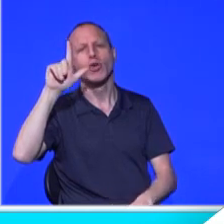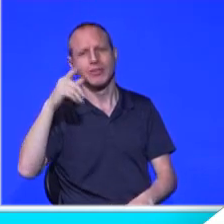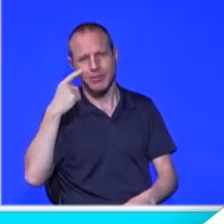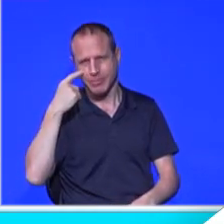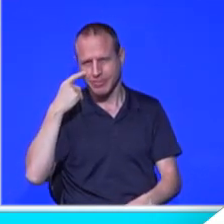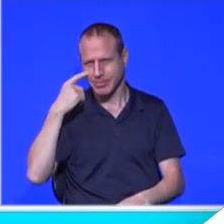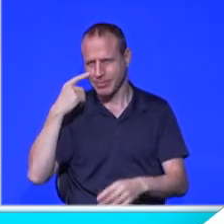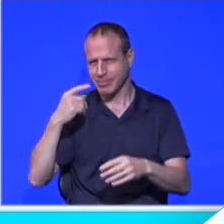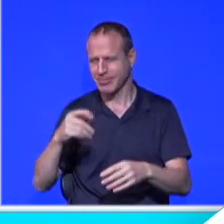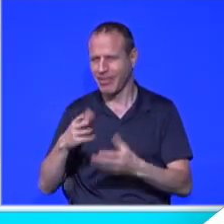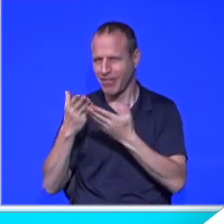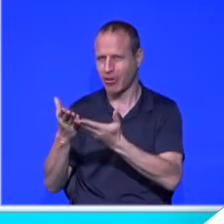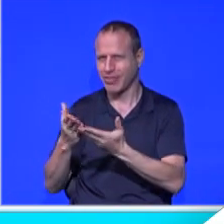זה...